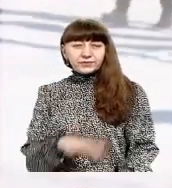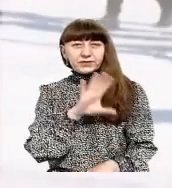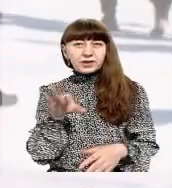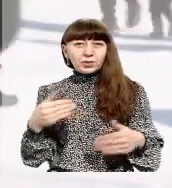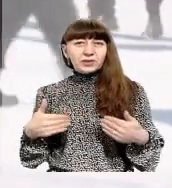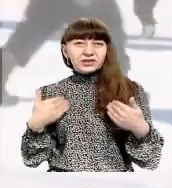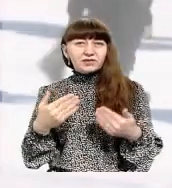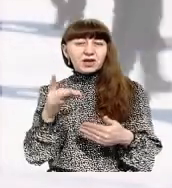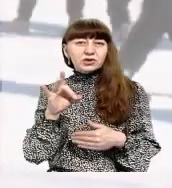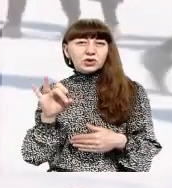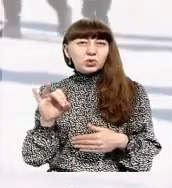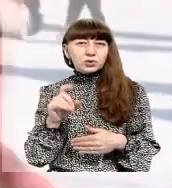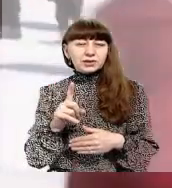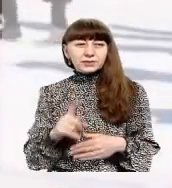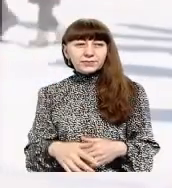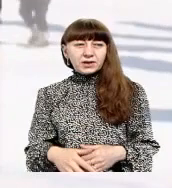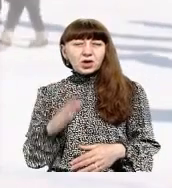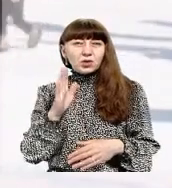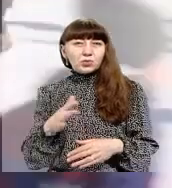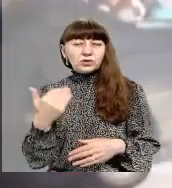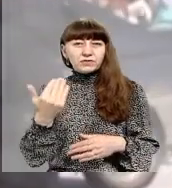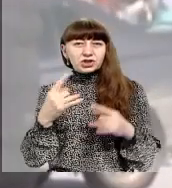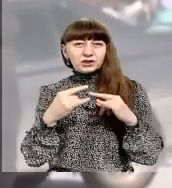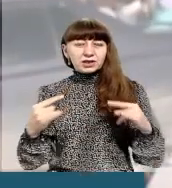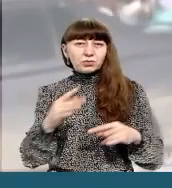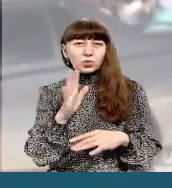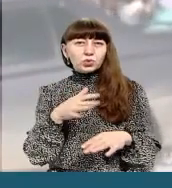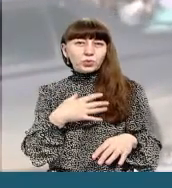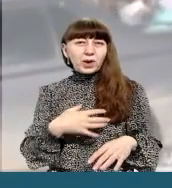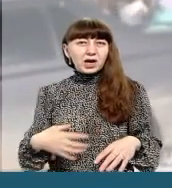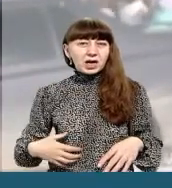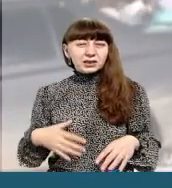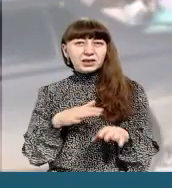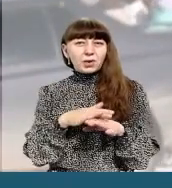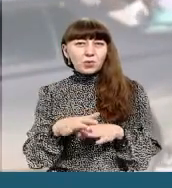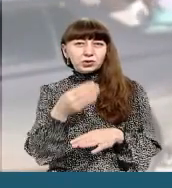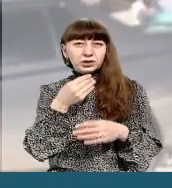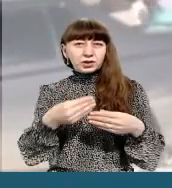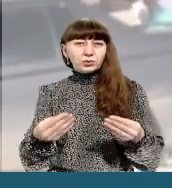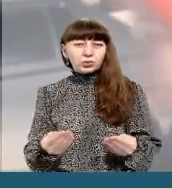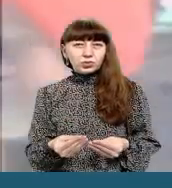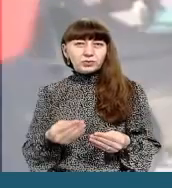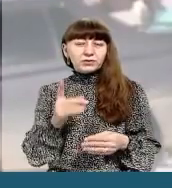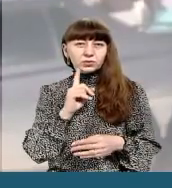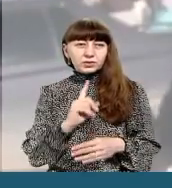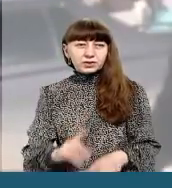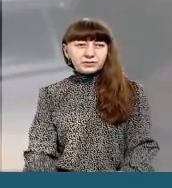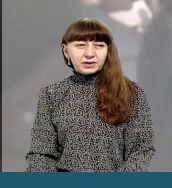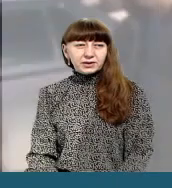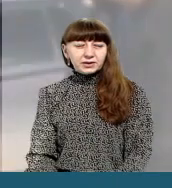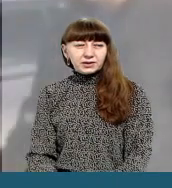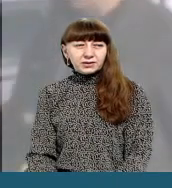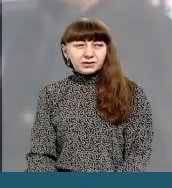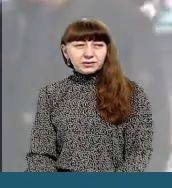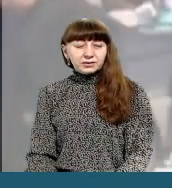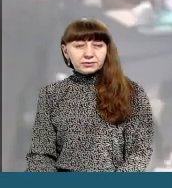ақ болсын, дарсақалар осы тойға жәрісін. Өте жақсы тойлана жұрт әдемі жұрналы бойыңызбен